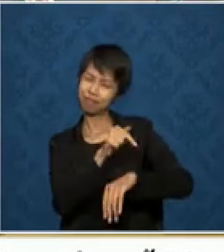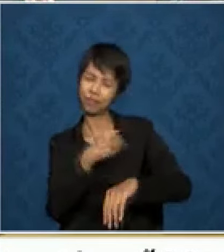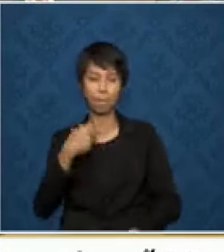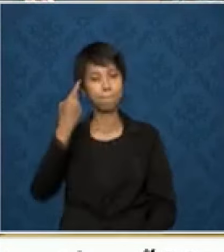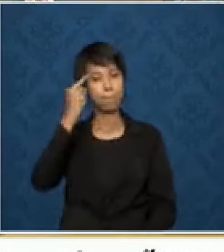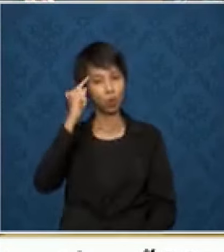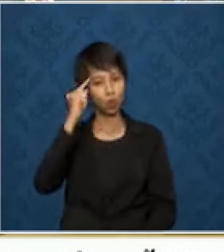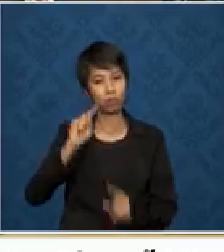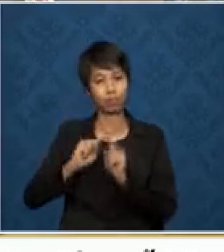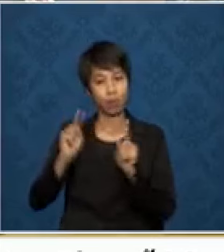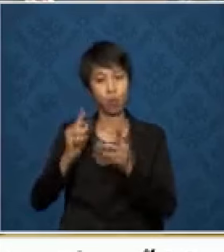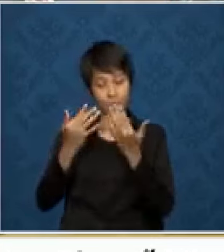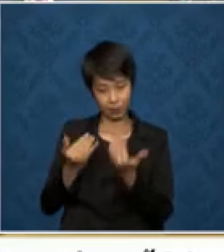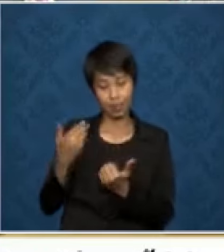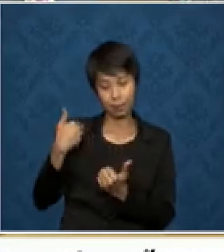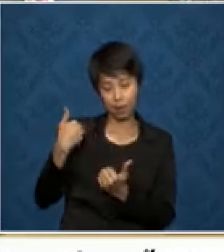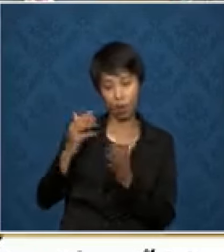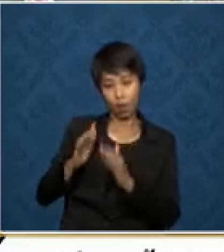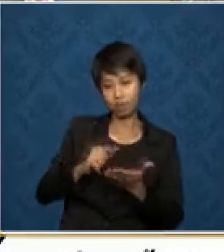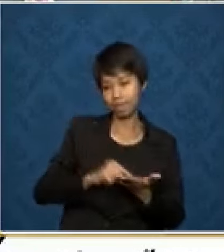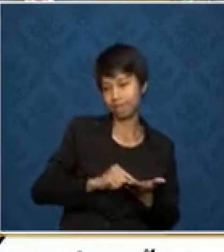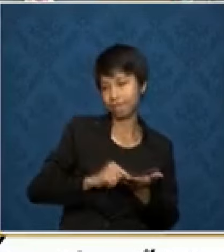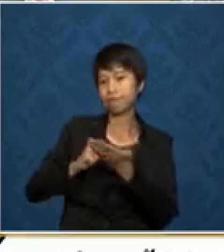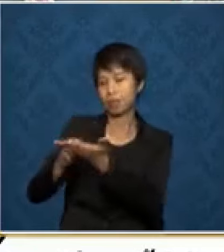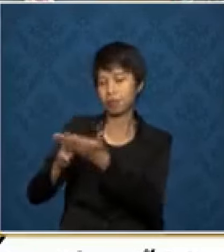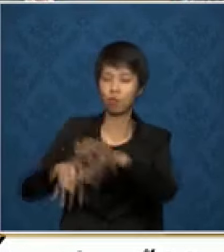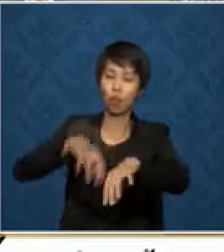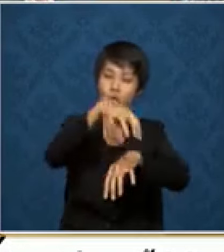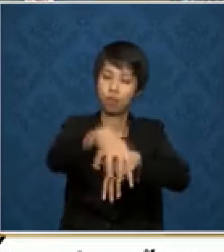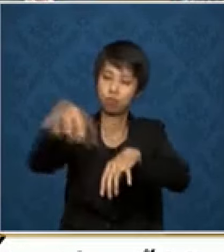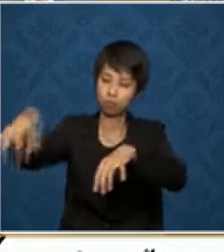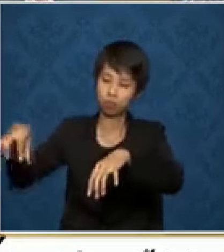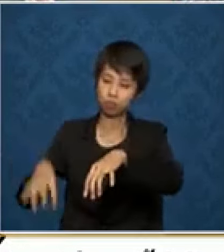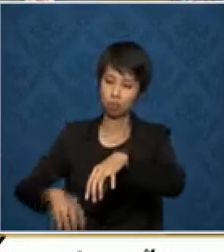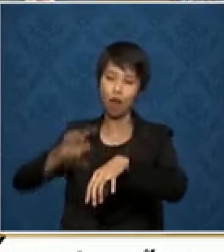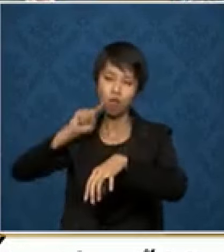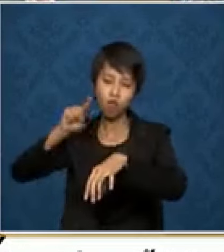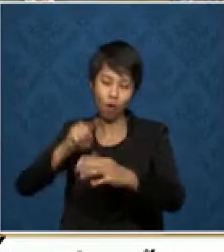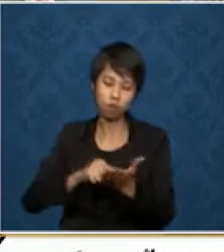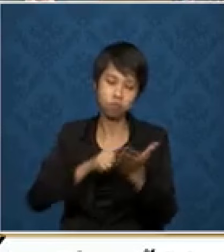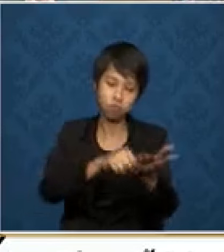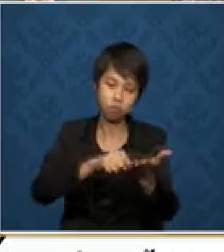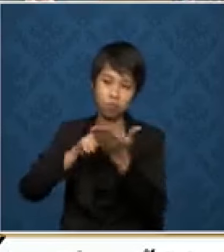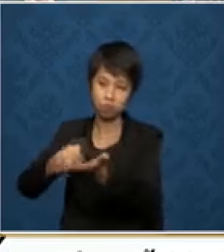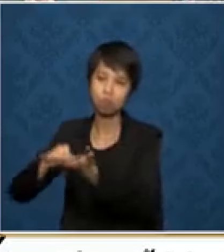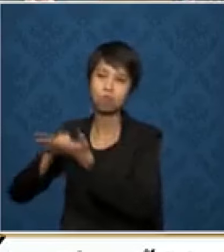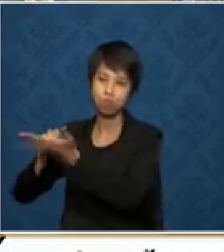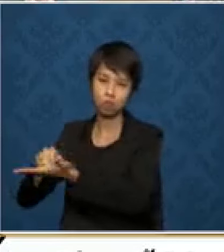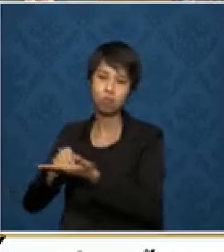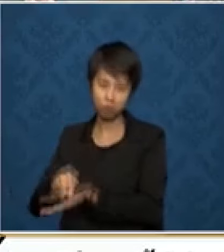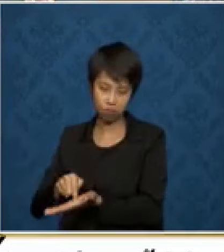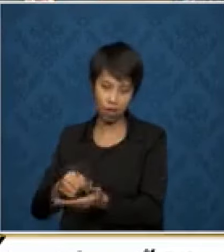มีผู้ไปยื่นร้องต่อองค์กรต่างๆเฉพาะกรณีนักโทษ